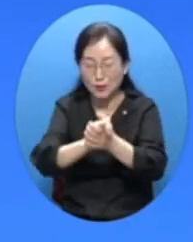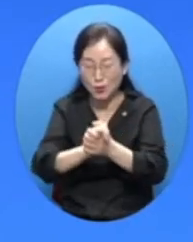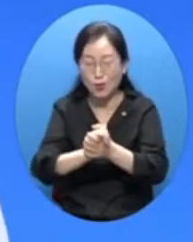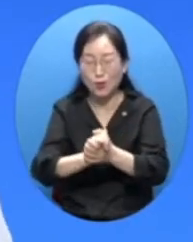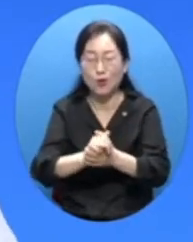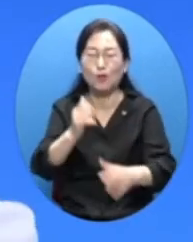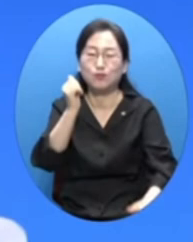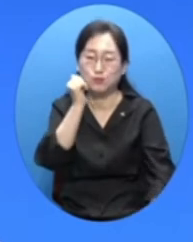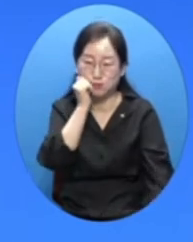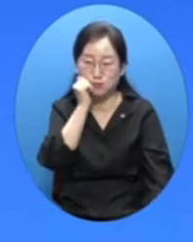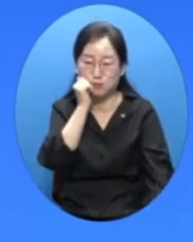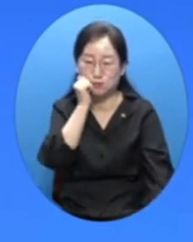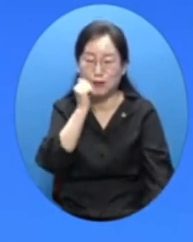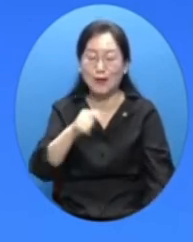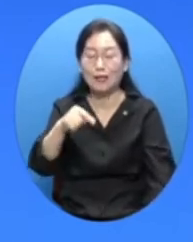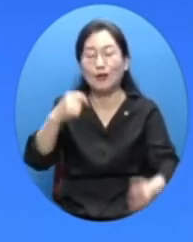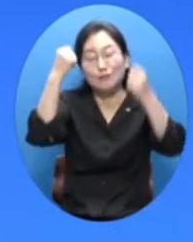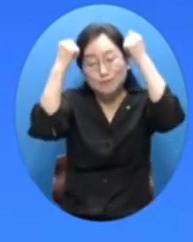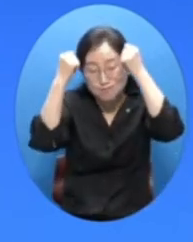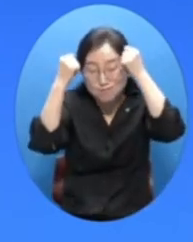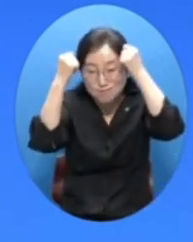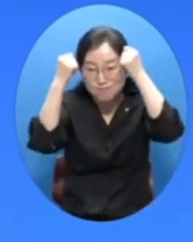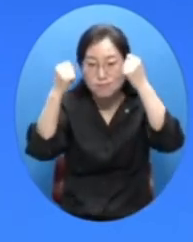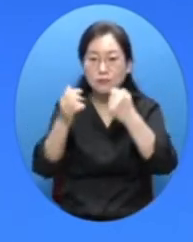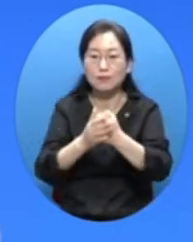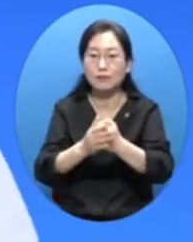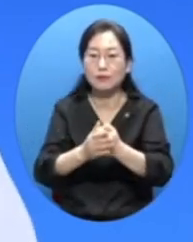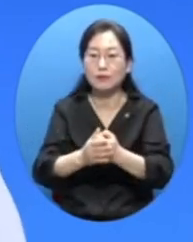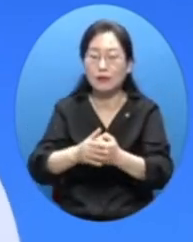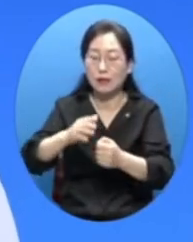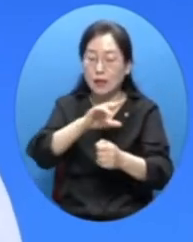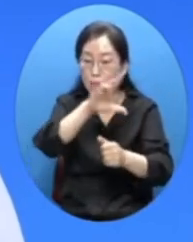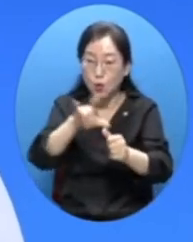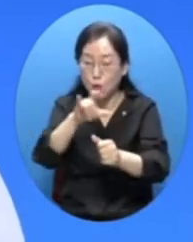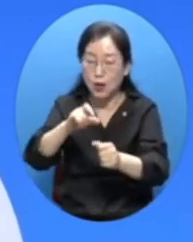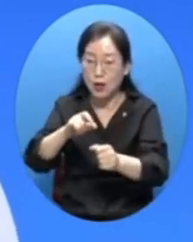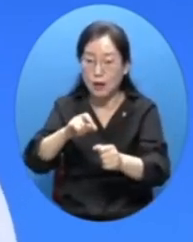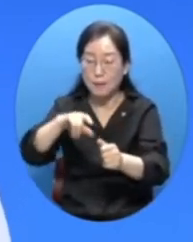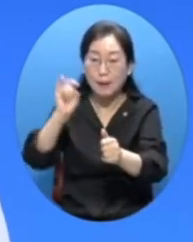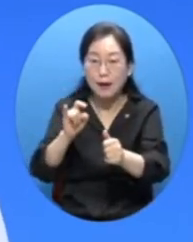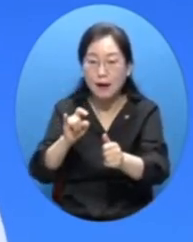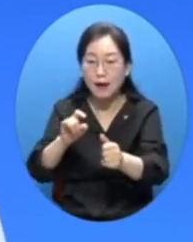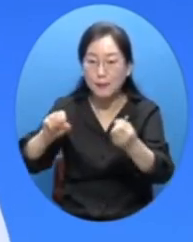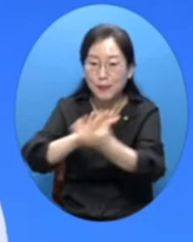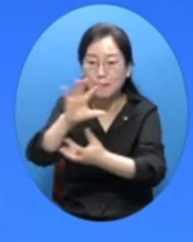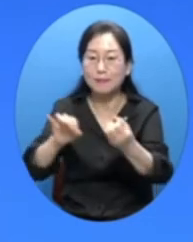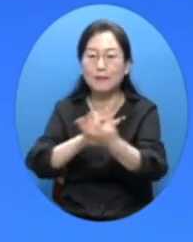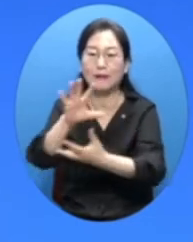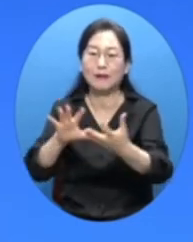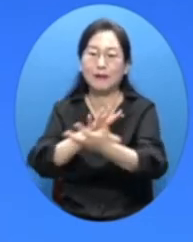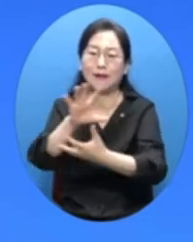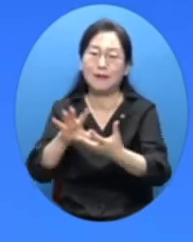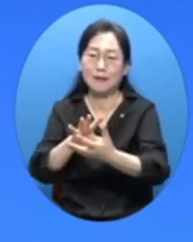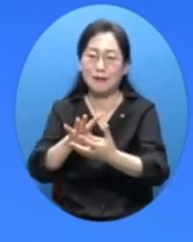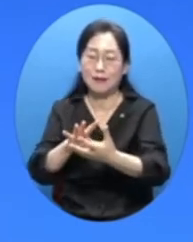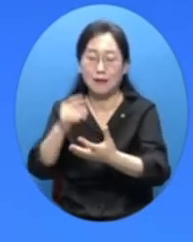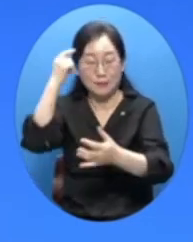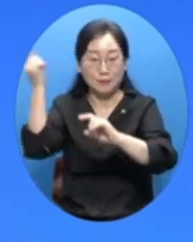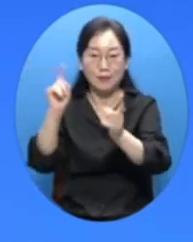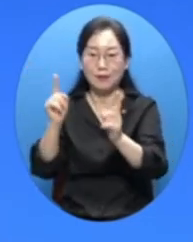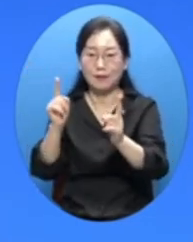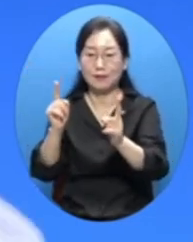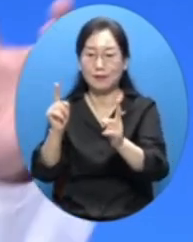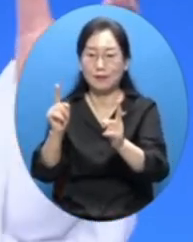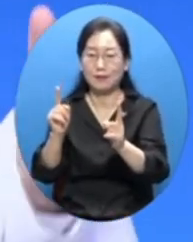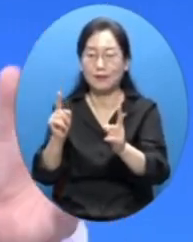기도도 안 하고 여기가 조사원이 가만히 있다 보니까 코로나19라는 핍박을 통해서 환란을 통해서 우리가 정신 차리게 만든